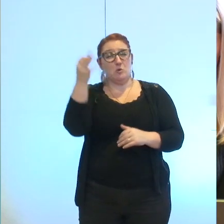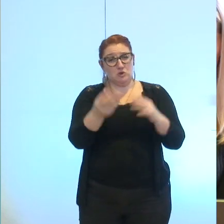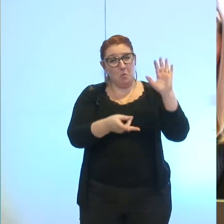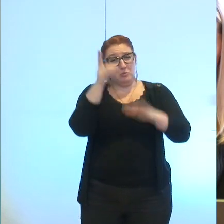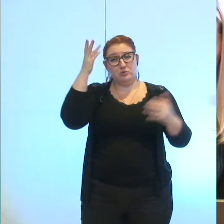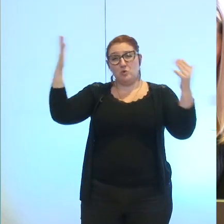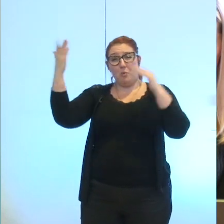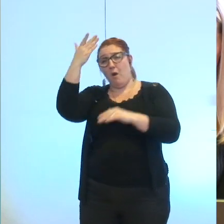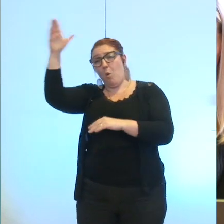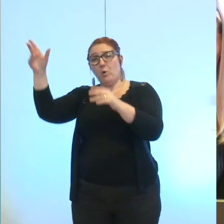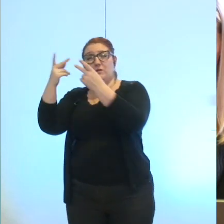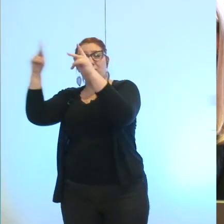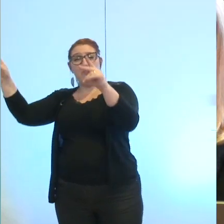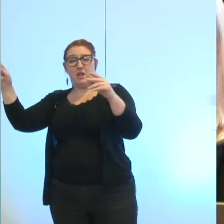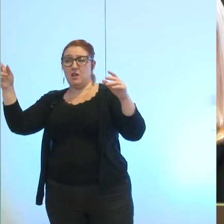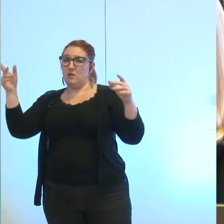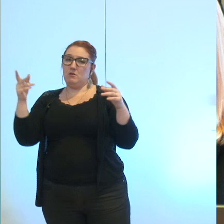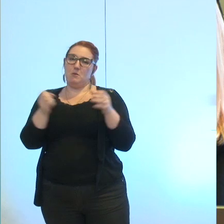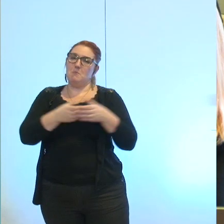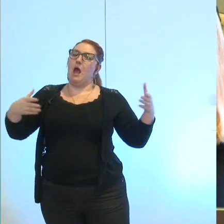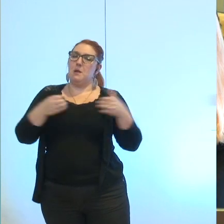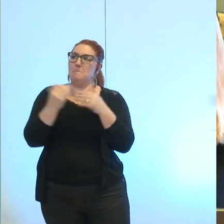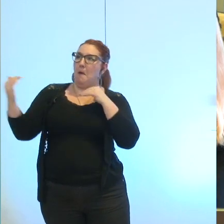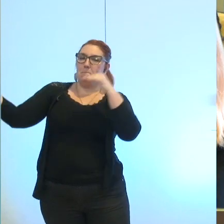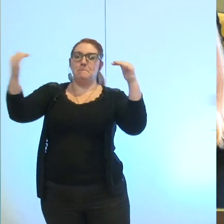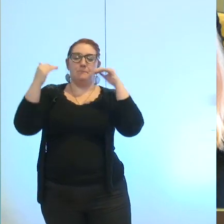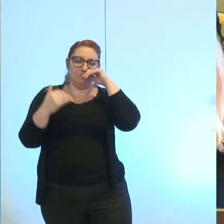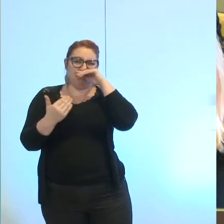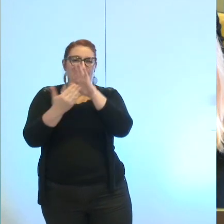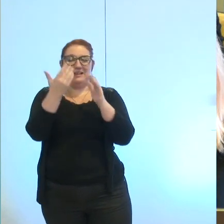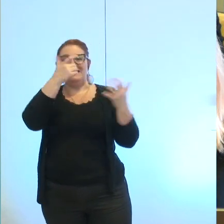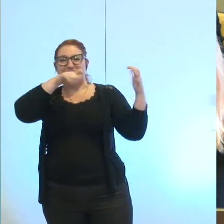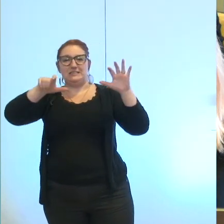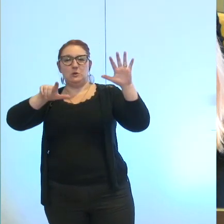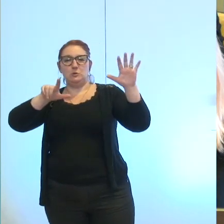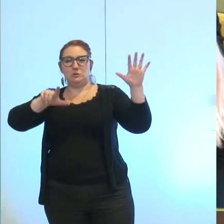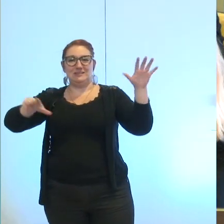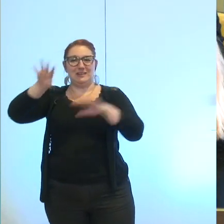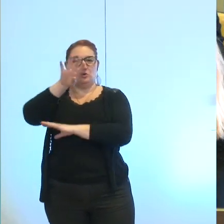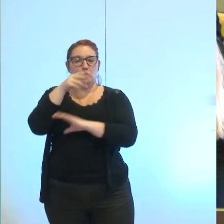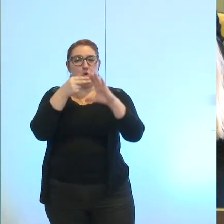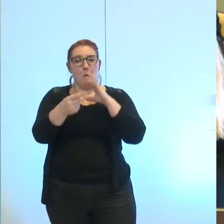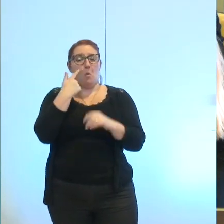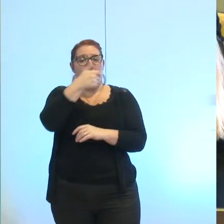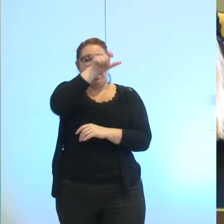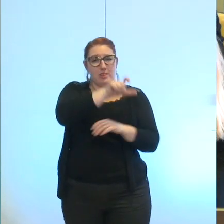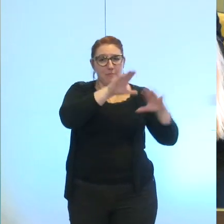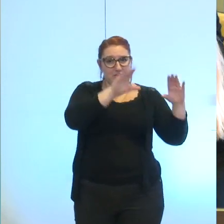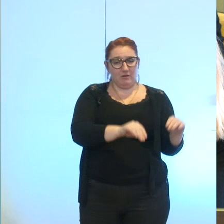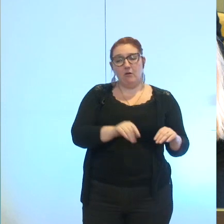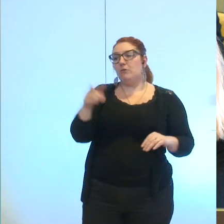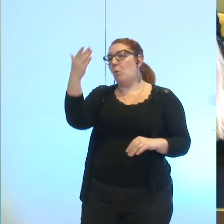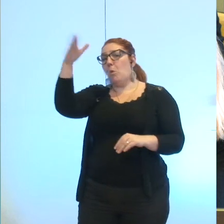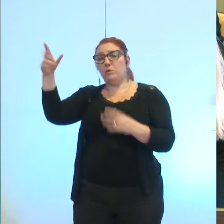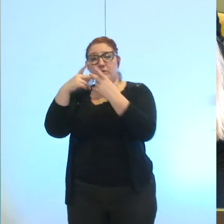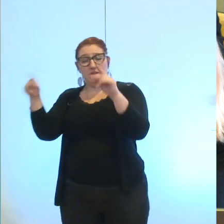villes de la strade comparable à Grenoble 1774 € par habitant à Grenoble contre seulement 1330